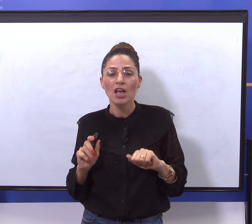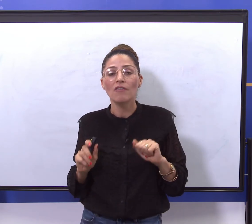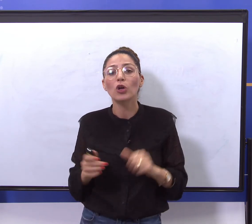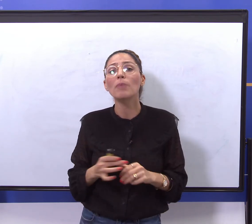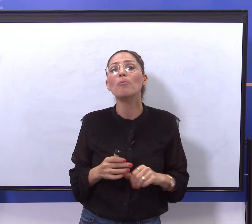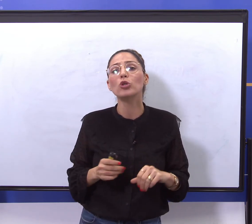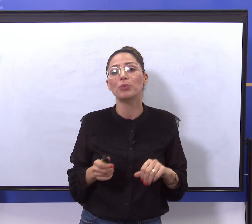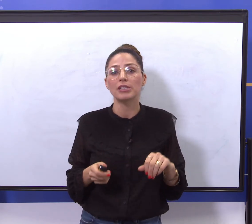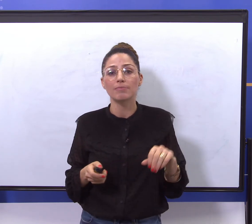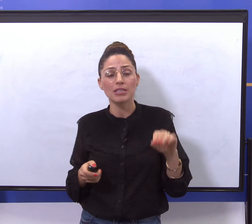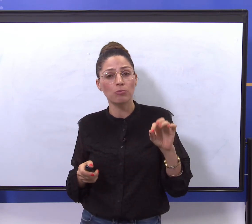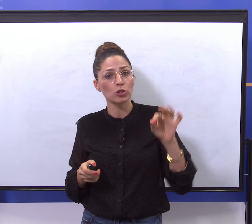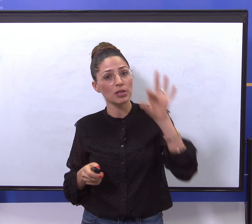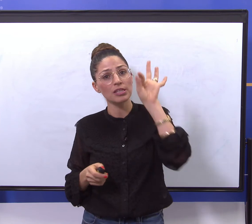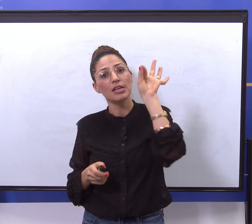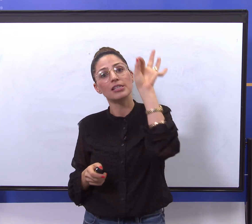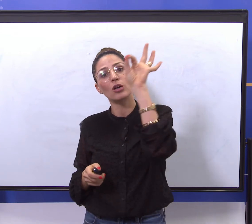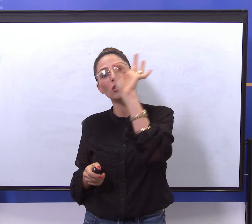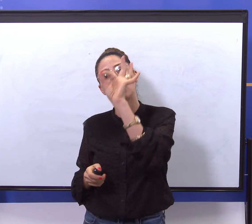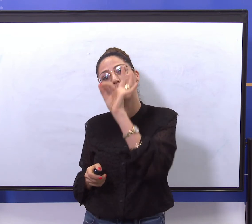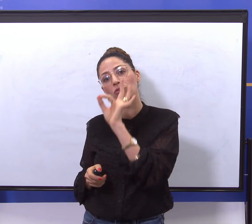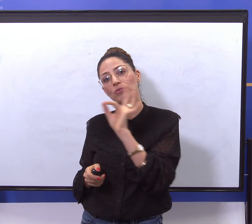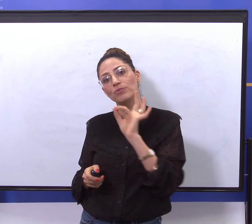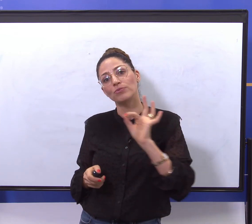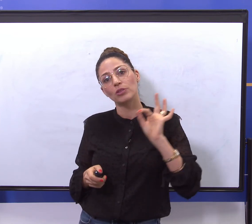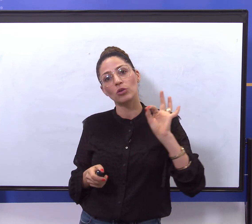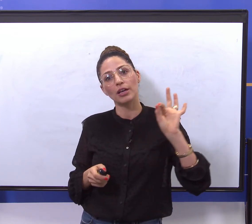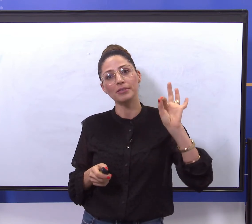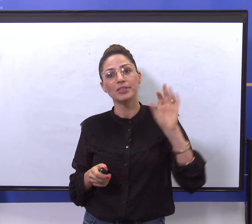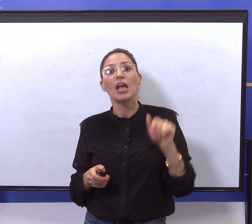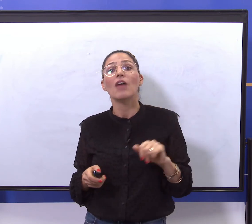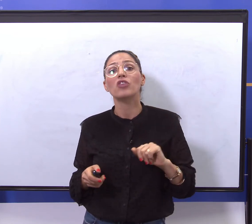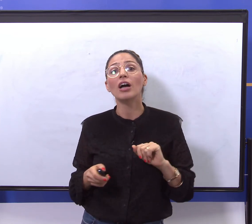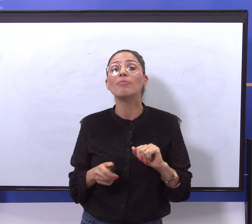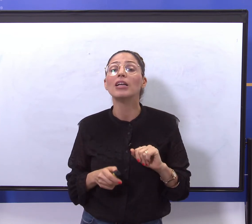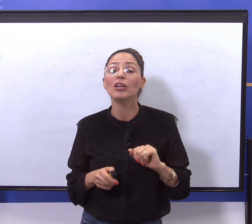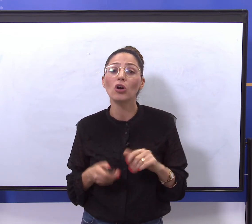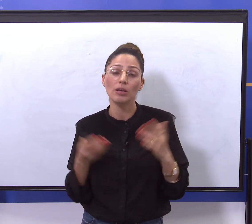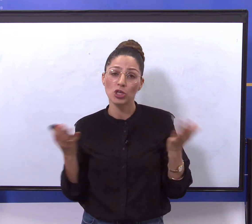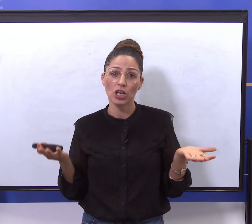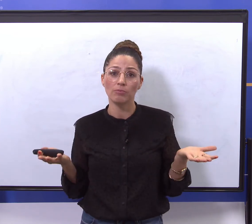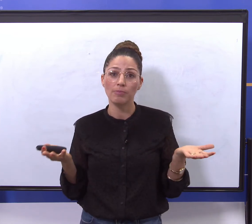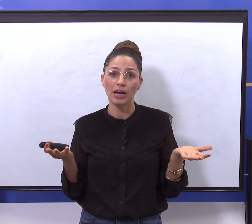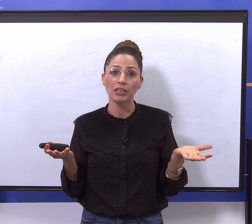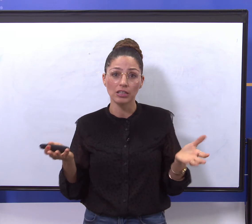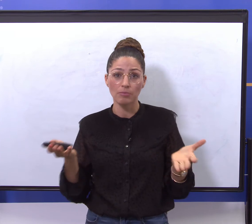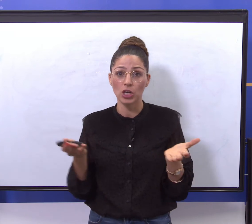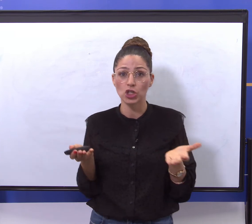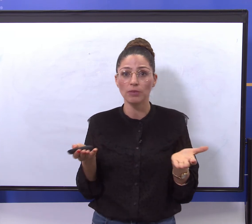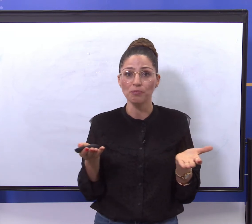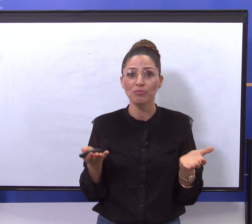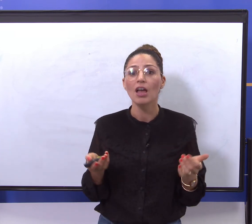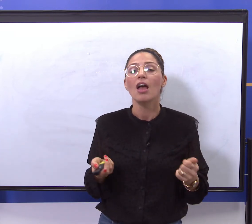החיידקים, ולוקחים פושפינס. מה זה פושפינס? סיכות קטנות. אוקיי? אפשר גם על קרטון למי שאין בבית,